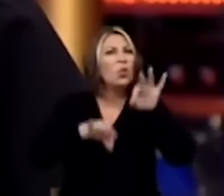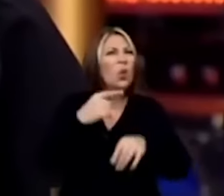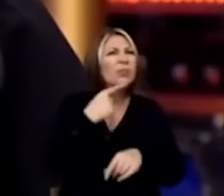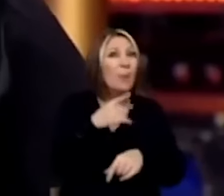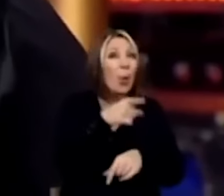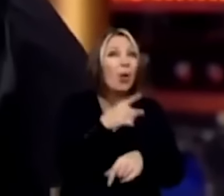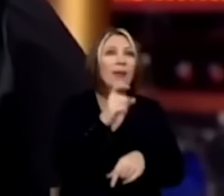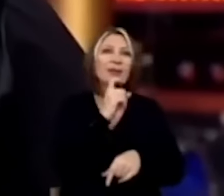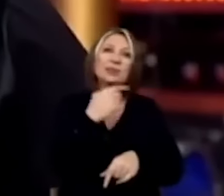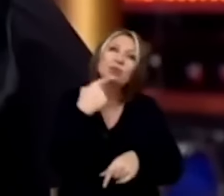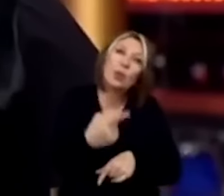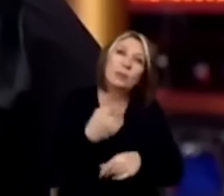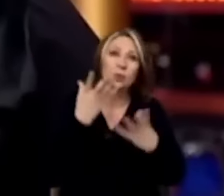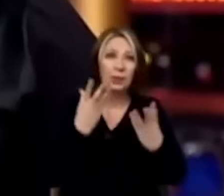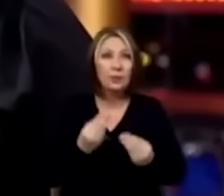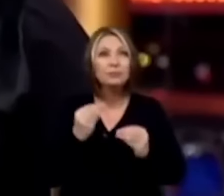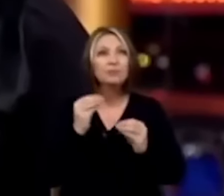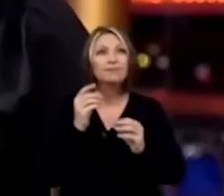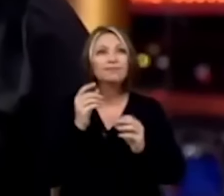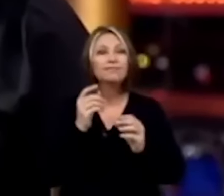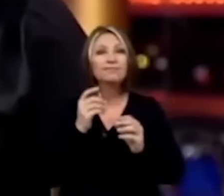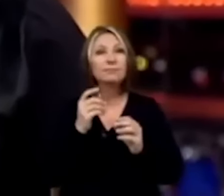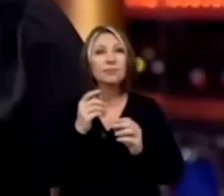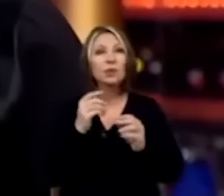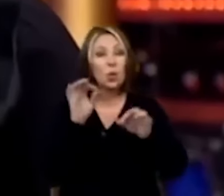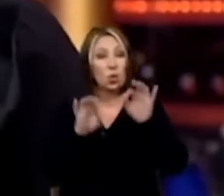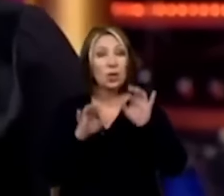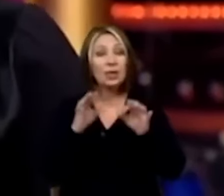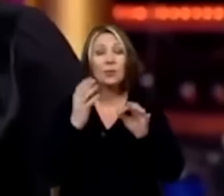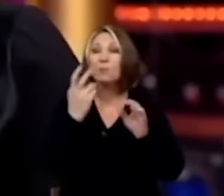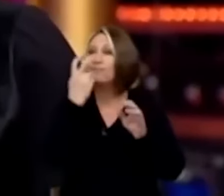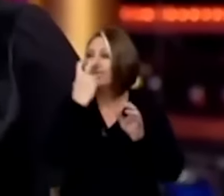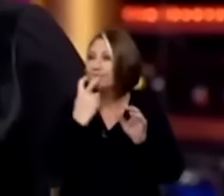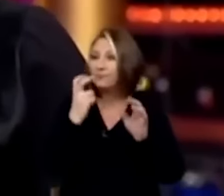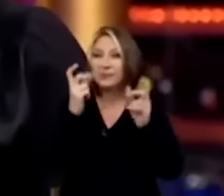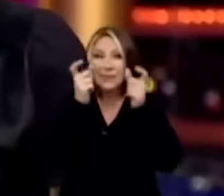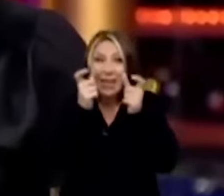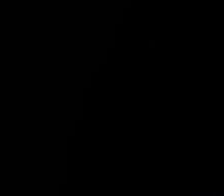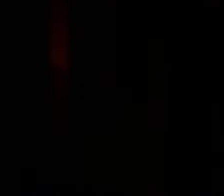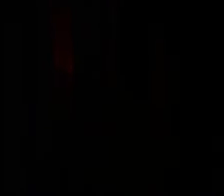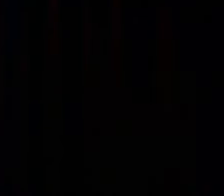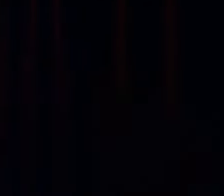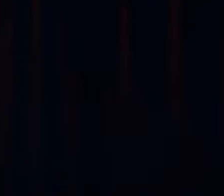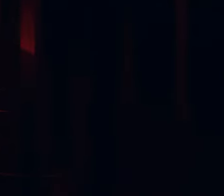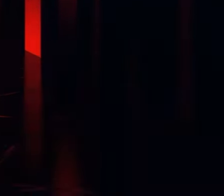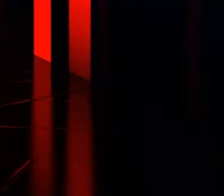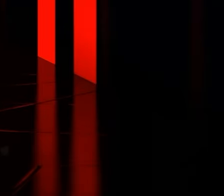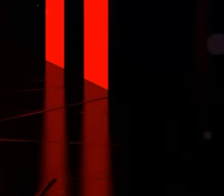biraz oydu. Yanlış ifade etmiş olabilirim. Kontrollü derken özenli ve dikkatli demek istedim aslında.